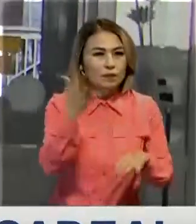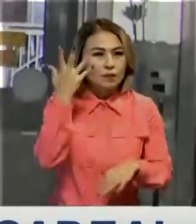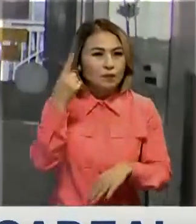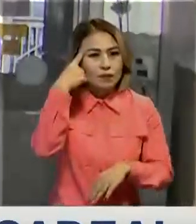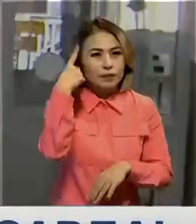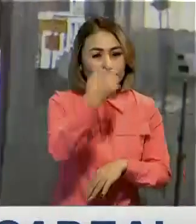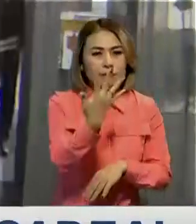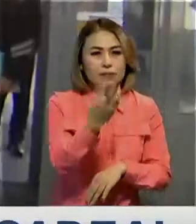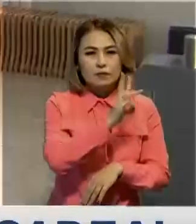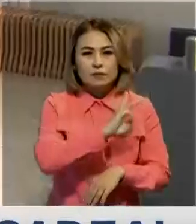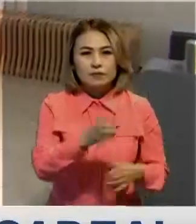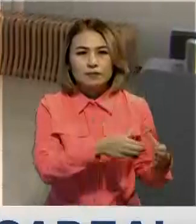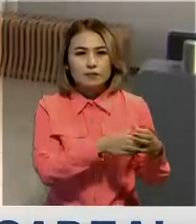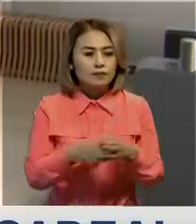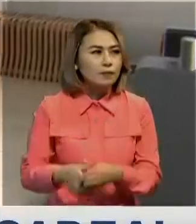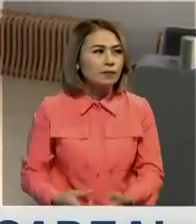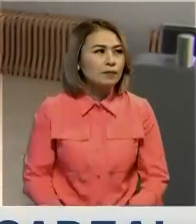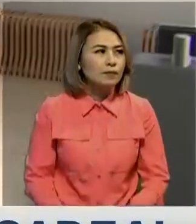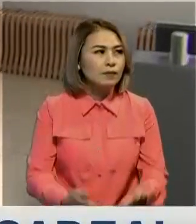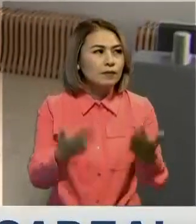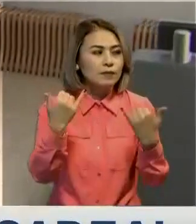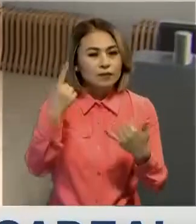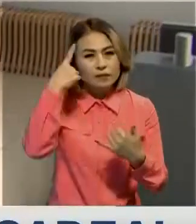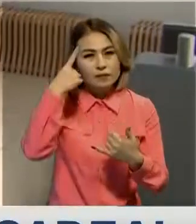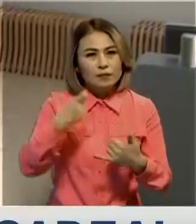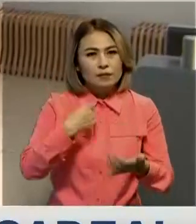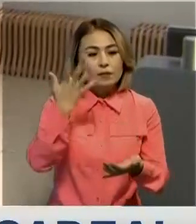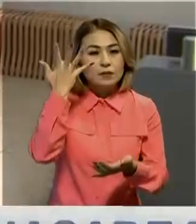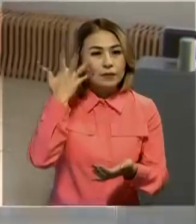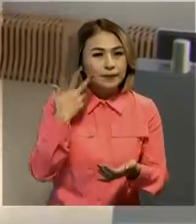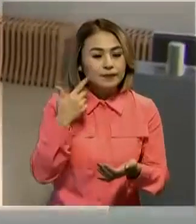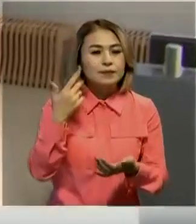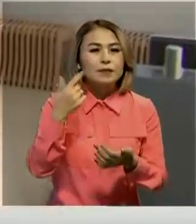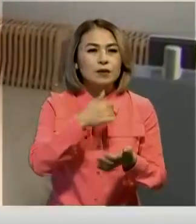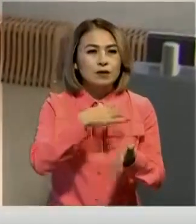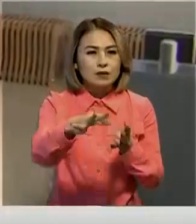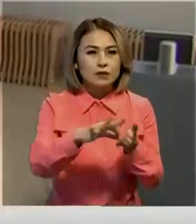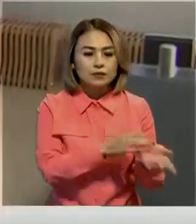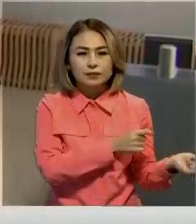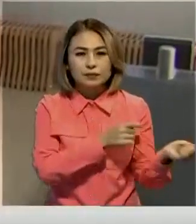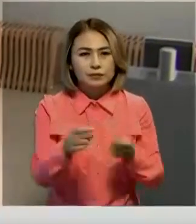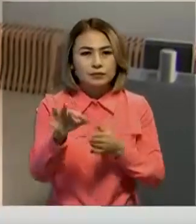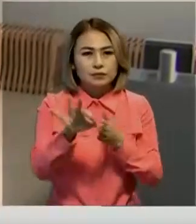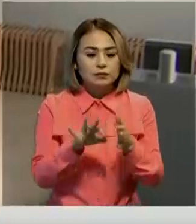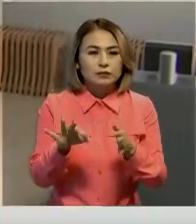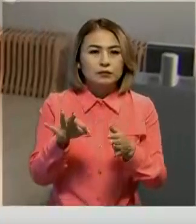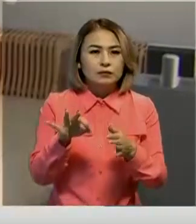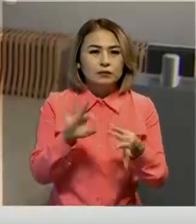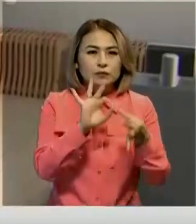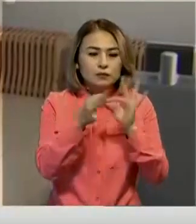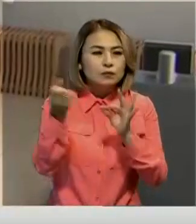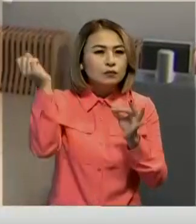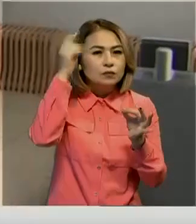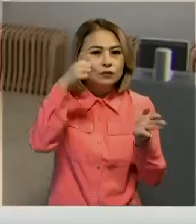хабарласқаннан кейін 5 минутта жетті. Бізде қазіргі таңда дабыл кнопкасы басылғаннан кейін біз жедел түрде осында келіп отырмыз. Мән жағдайды